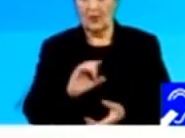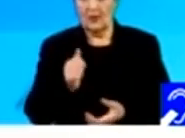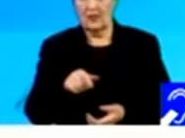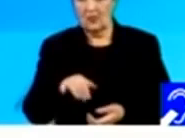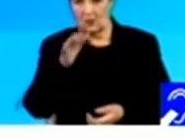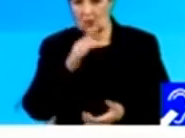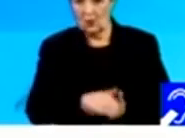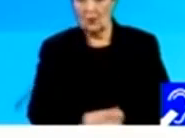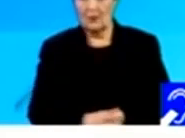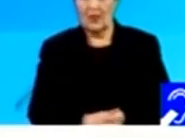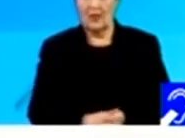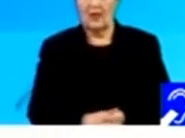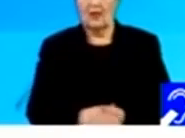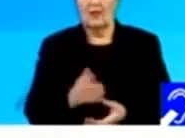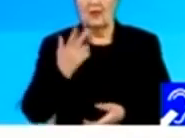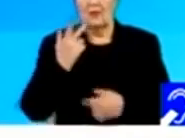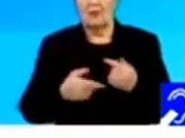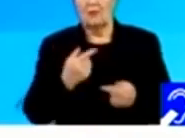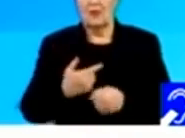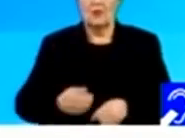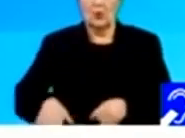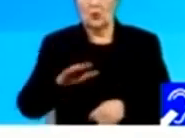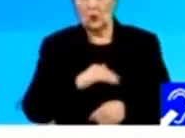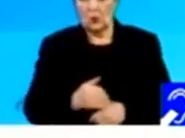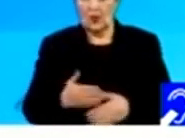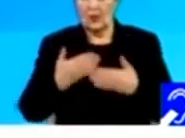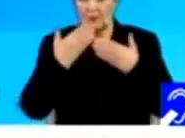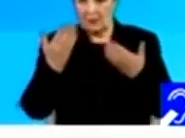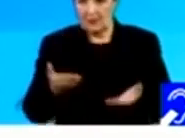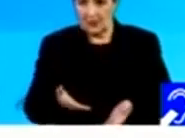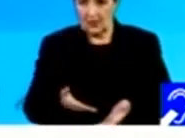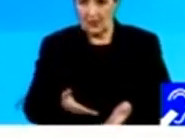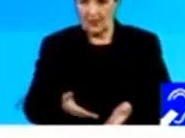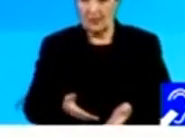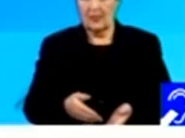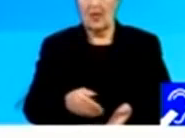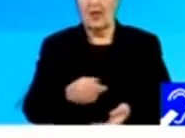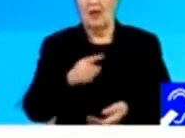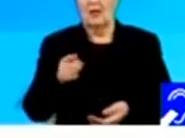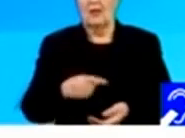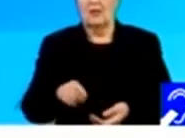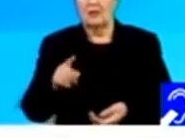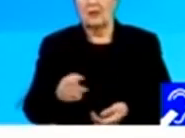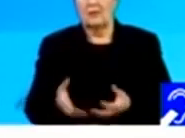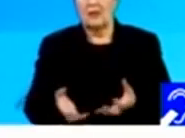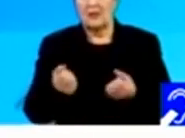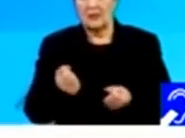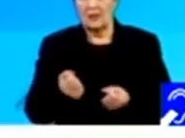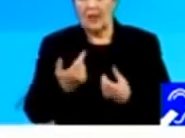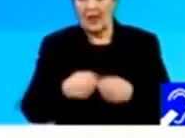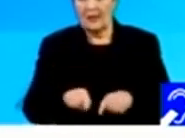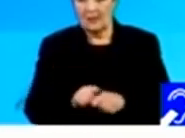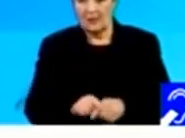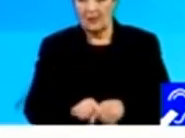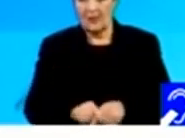Chișinău. M-am adresat în permanență tuturor și mă adresez și pe această cale. Nu e timp de dezbinare, trebuie să strângem rândurile, astfel încât